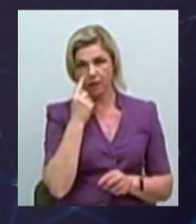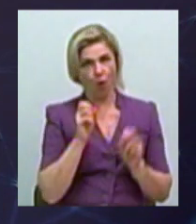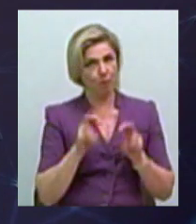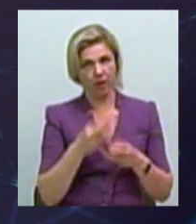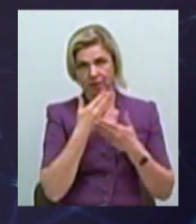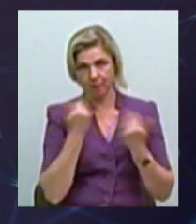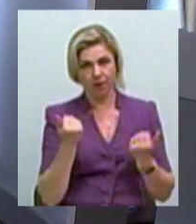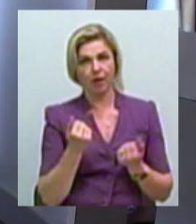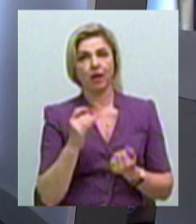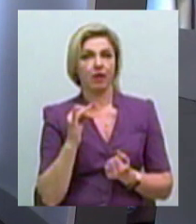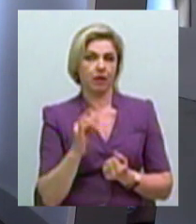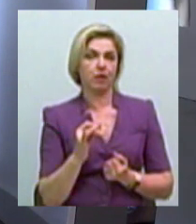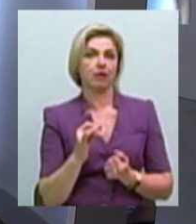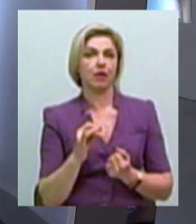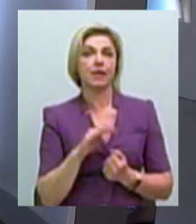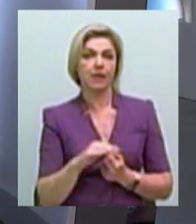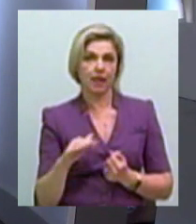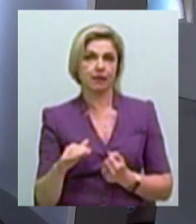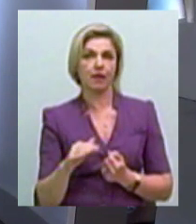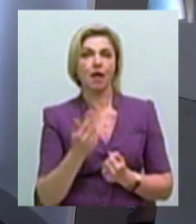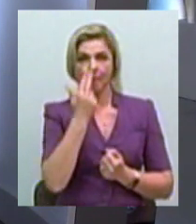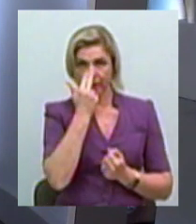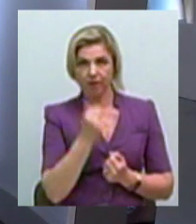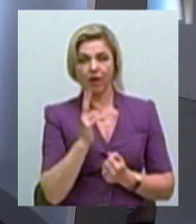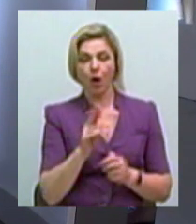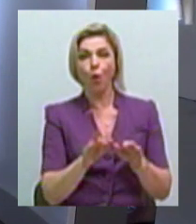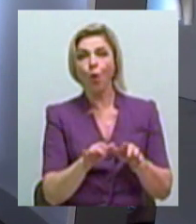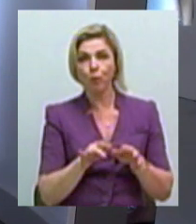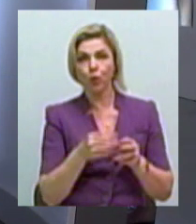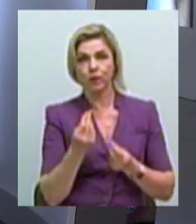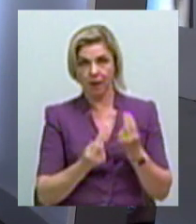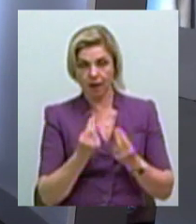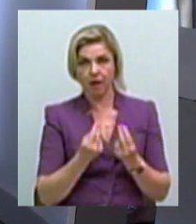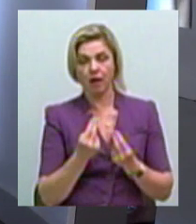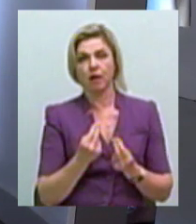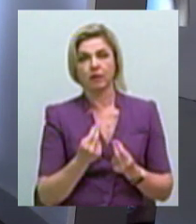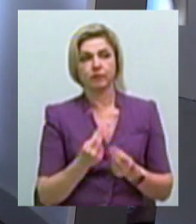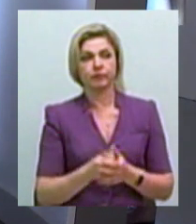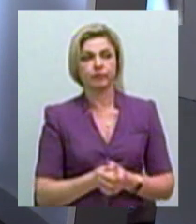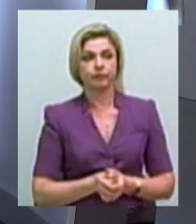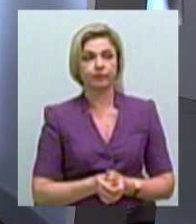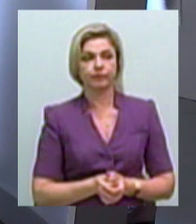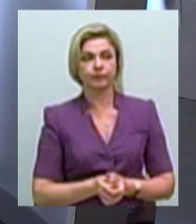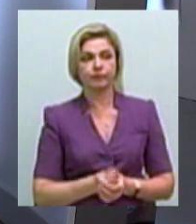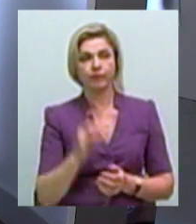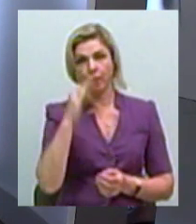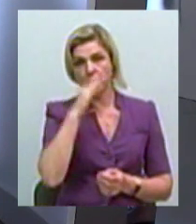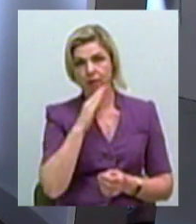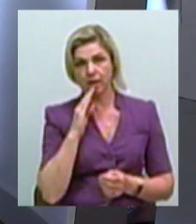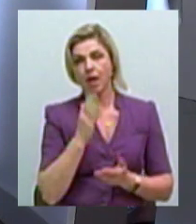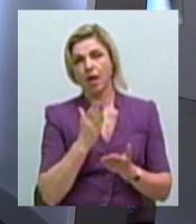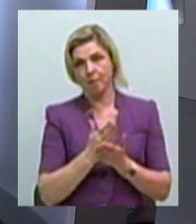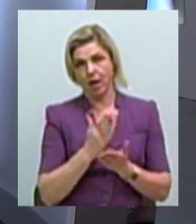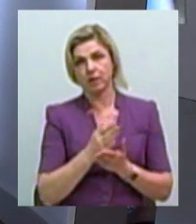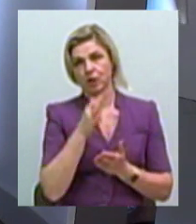матиме наслідків, і дитина до долучатиметься до комп'ютеризації глобальної, і батьки матимуть